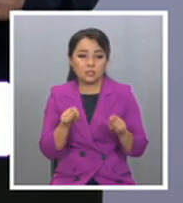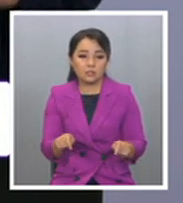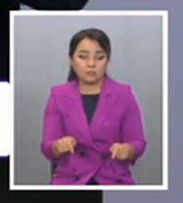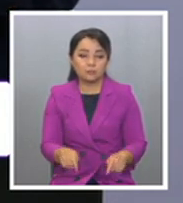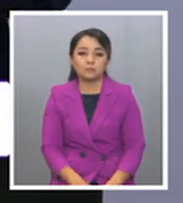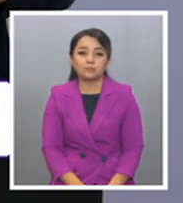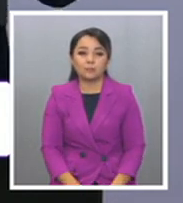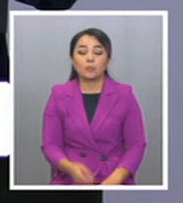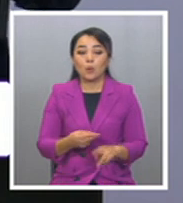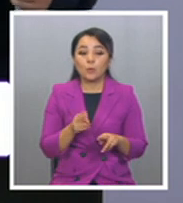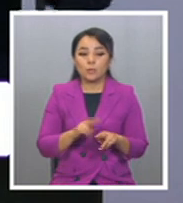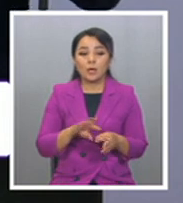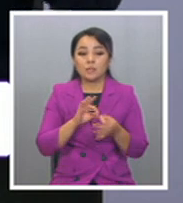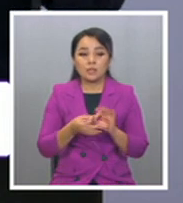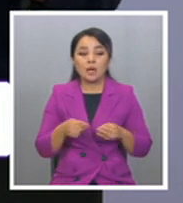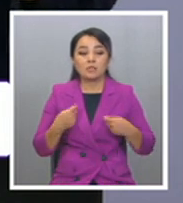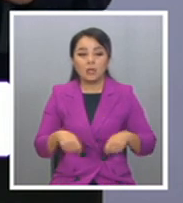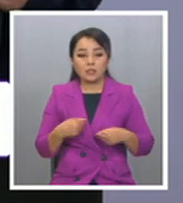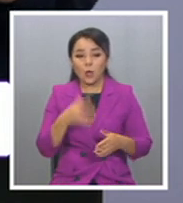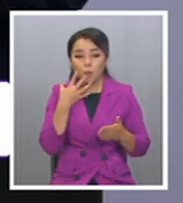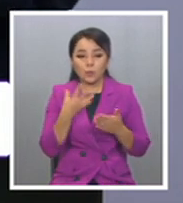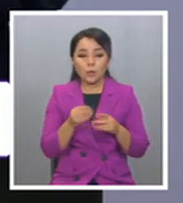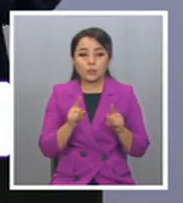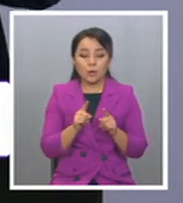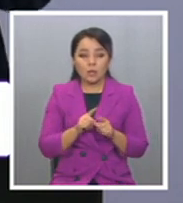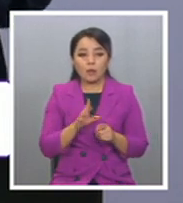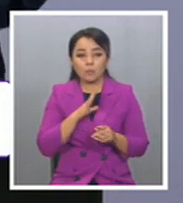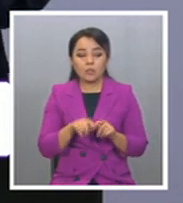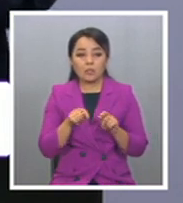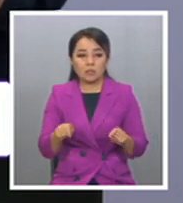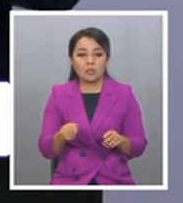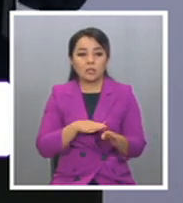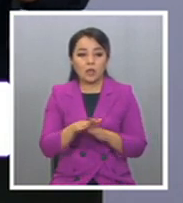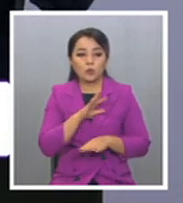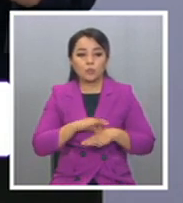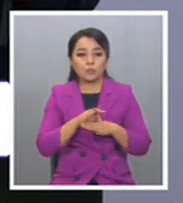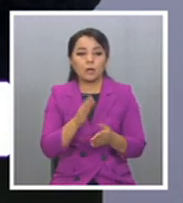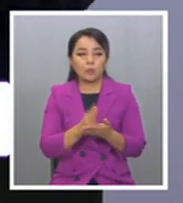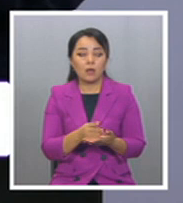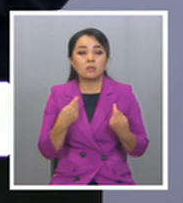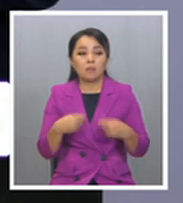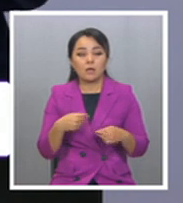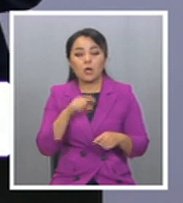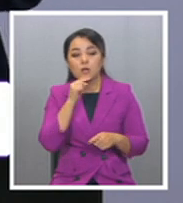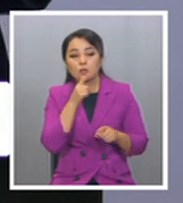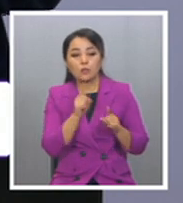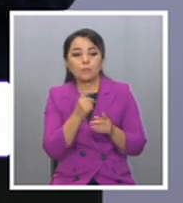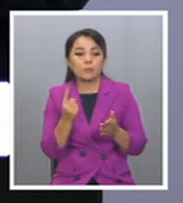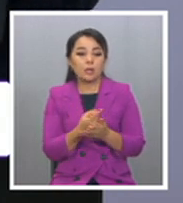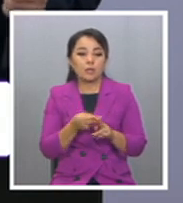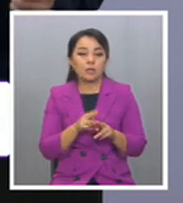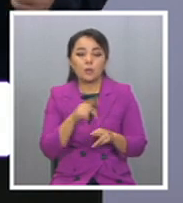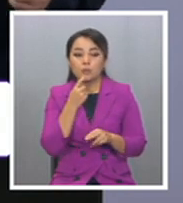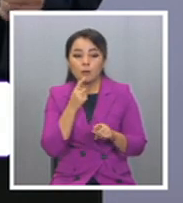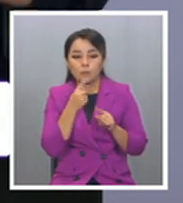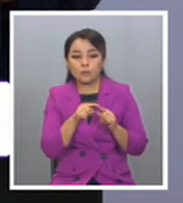дейміз. Олар нарықта өзінің ұстанымдарын жүргізе бастады. Нарықтық экономиканың алғашқы қиындықтары осымен